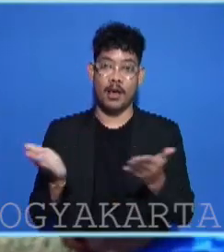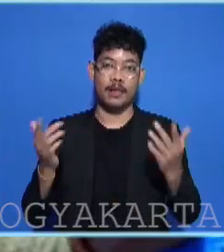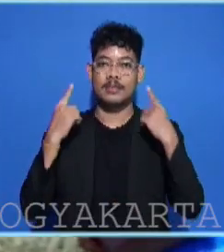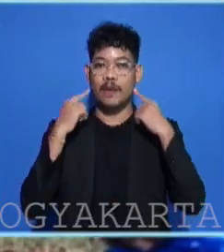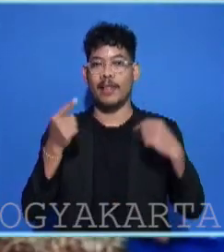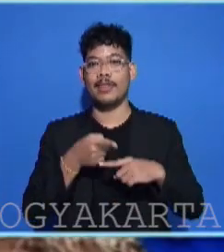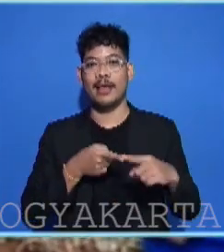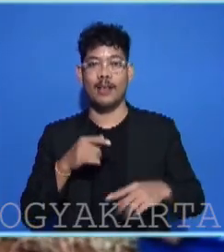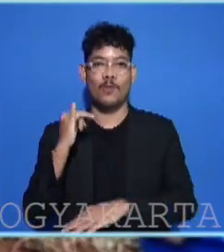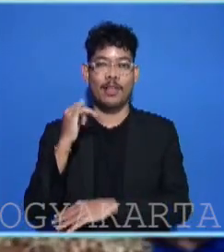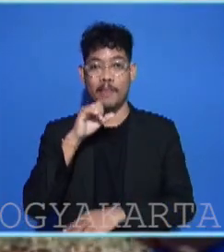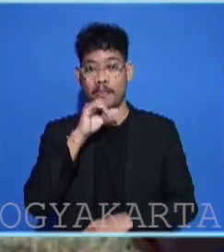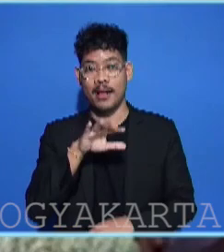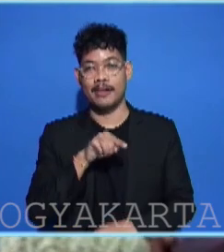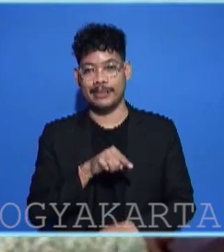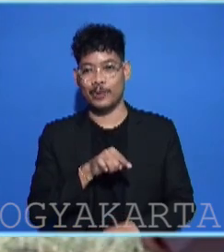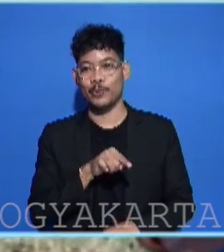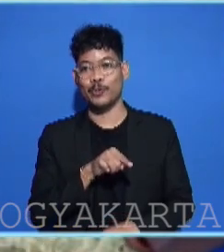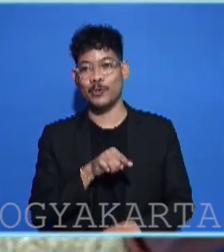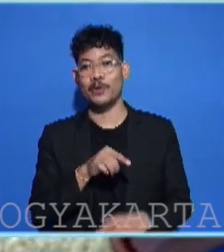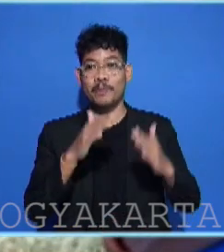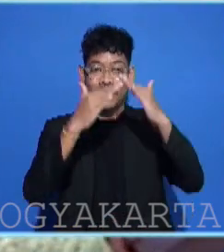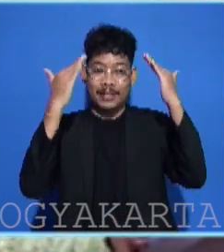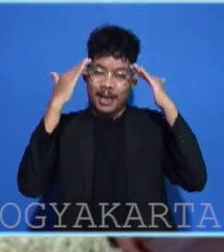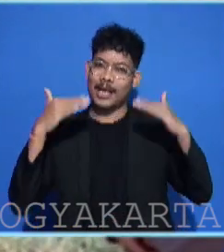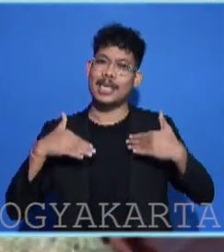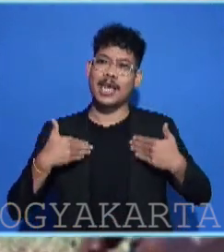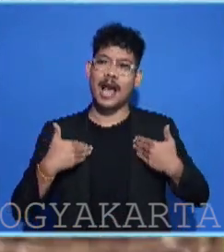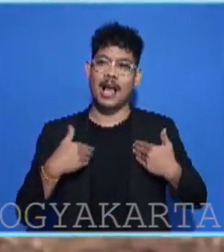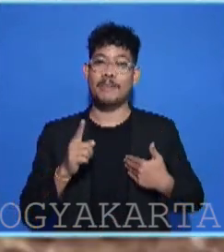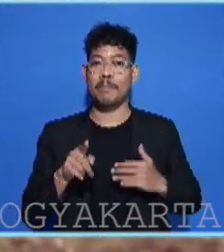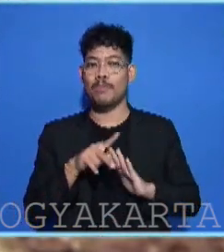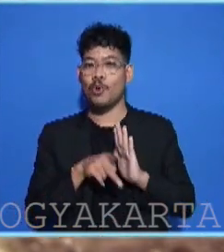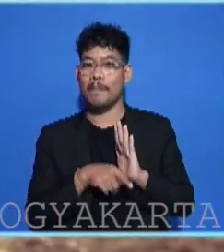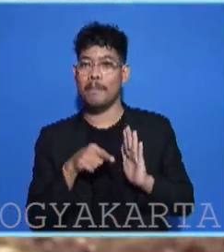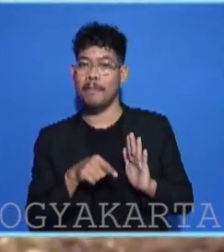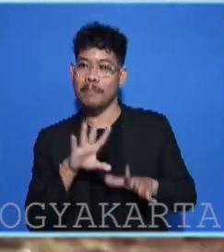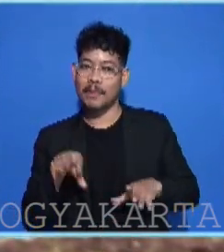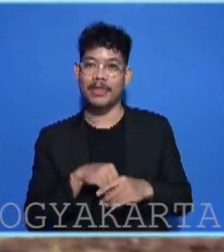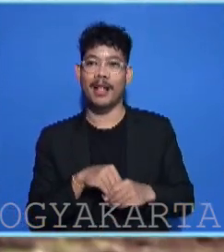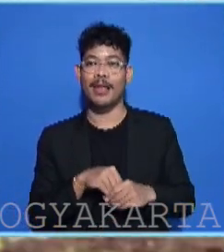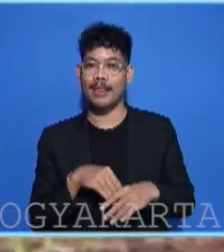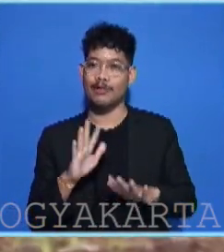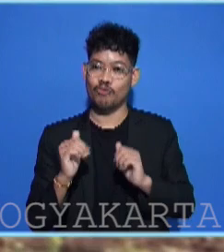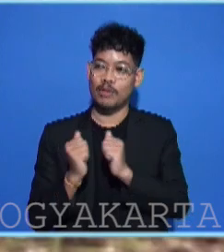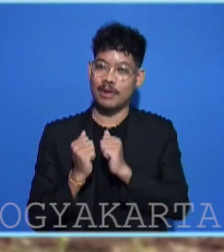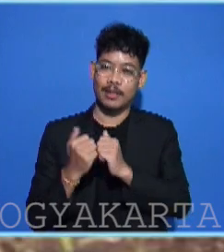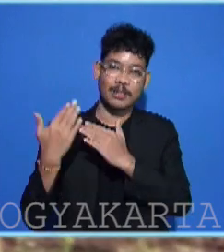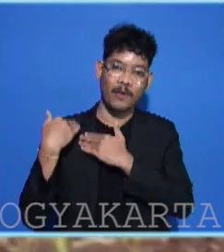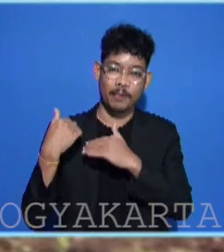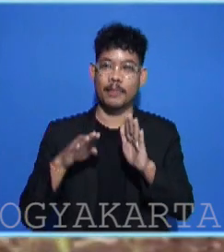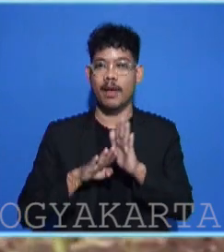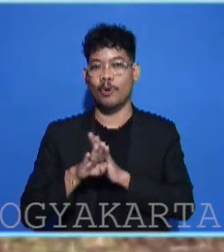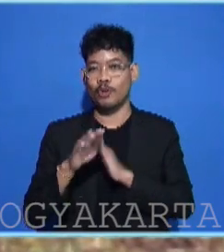Prasetyo Nugroho, menyebut antusias petani sangat tinggi untuk program ini. Pihaknya juga terus berkomitmen untuk berperan dalam memajukan sektor pertanian